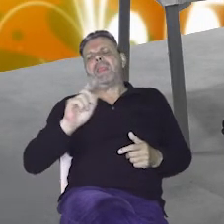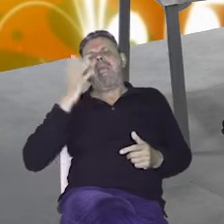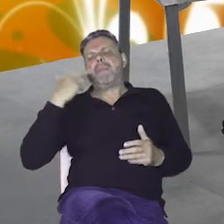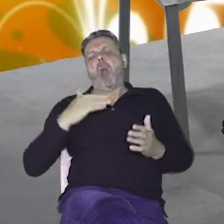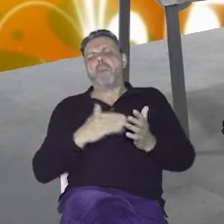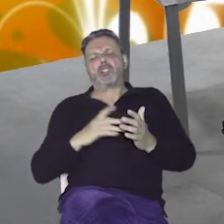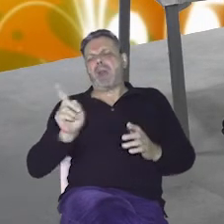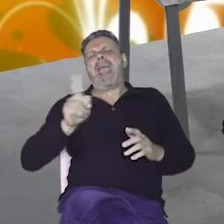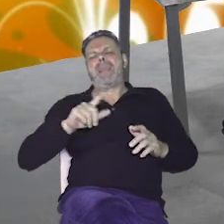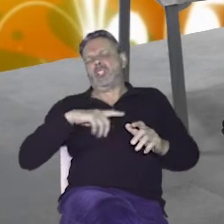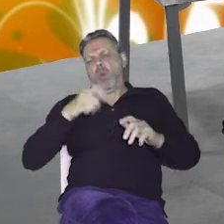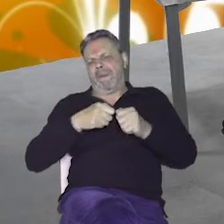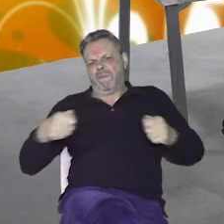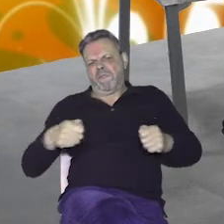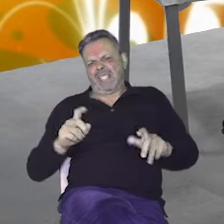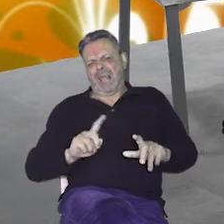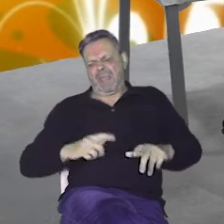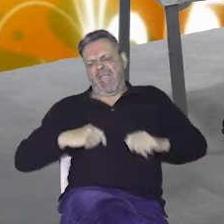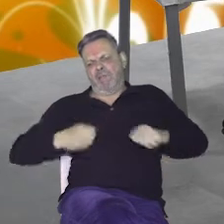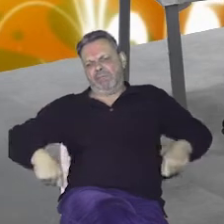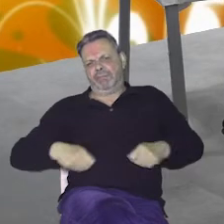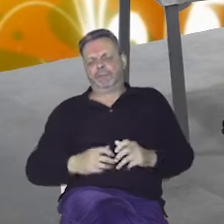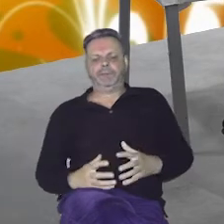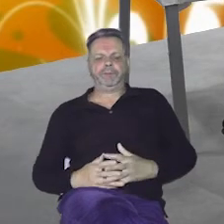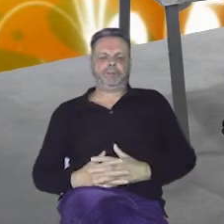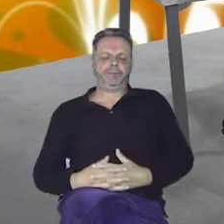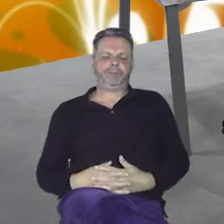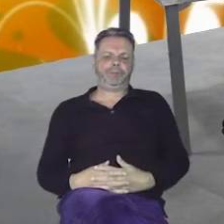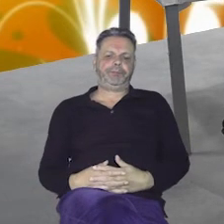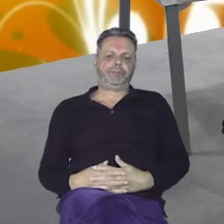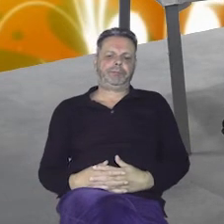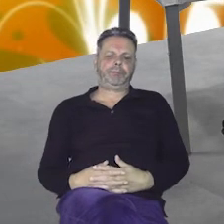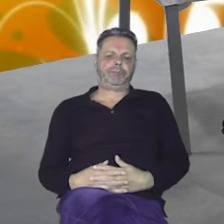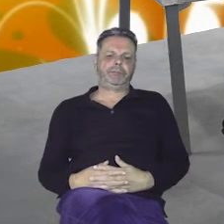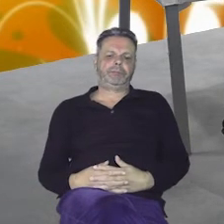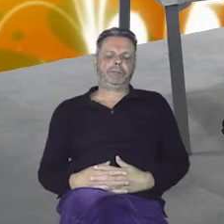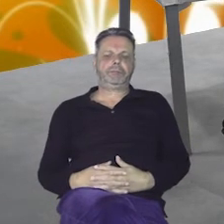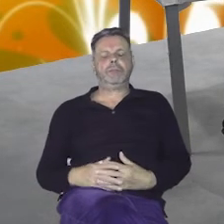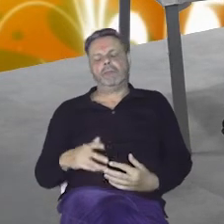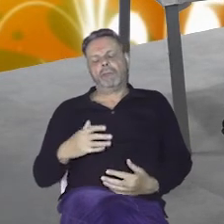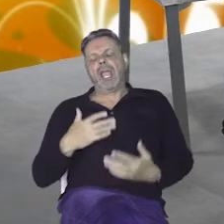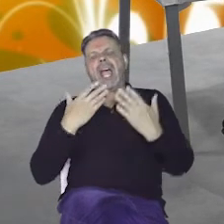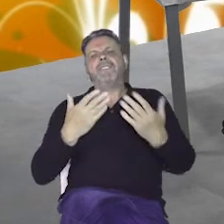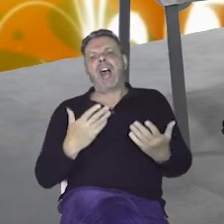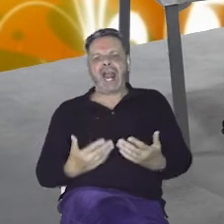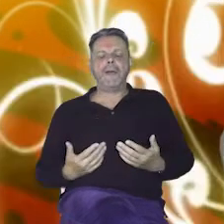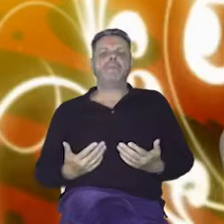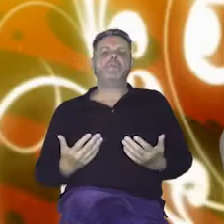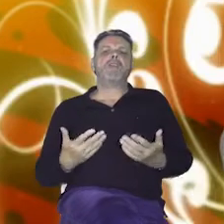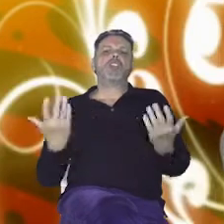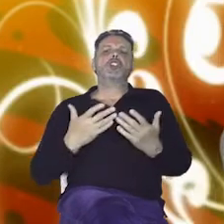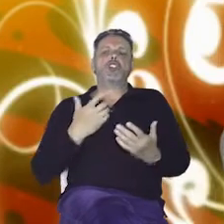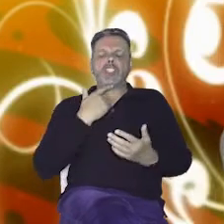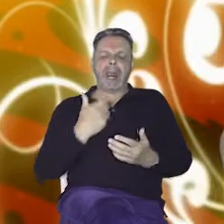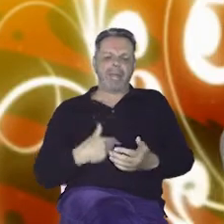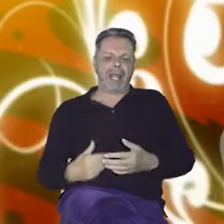toga tiče, nije bilo tih situacija, zaista. Dobro. Gospođa Rau, hvala vam od srca što ste nam hvala kazali vama. To što ste nam kazali,